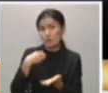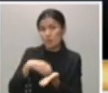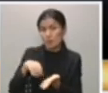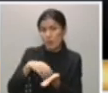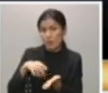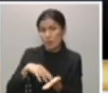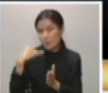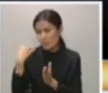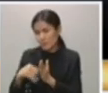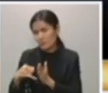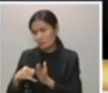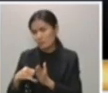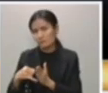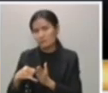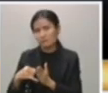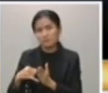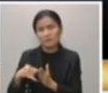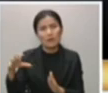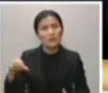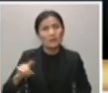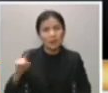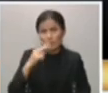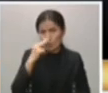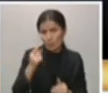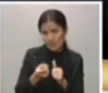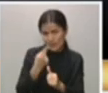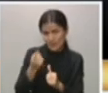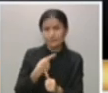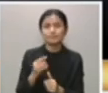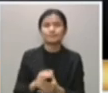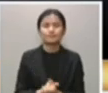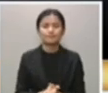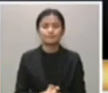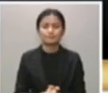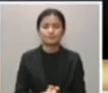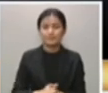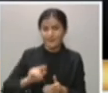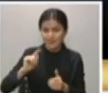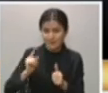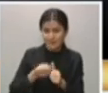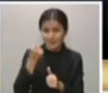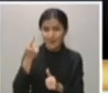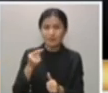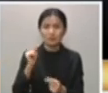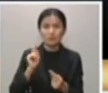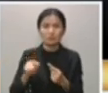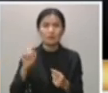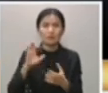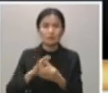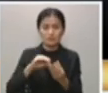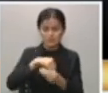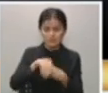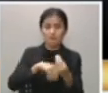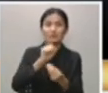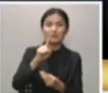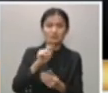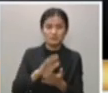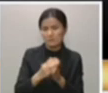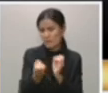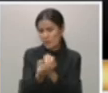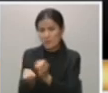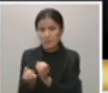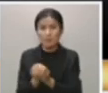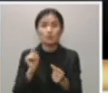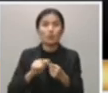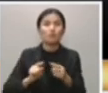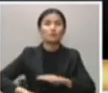อย่างต่อเนื่องในช่วงแรกนะฮะเป็นช่วงทำลายเศรษฐกิจลากฐ